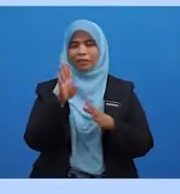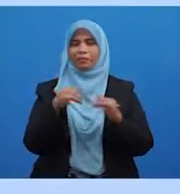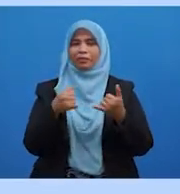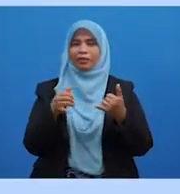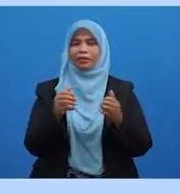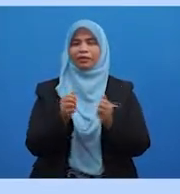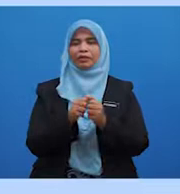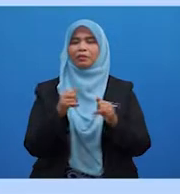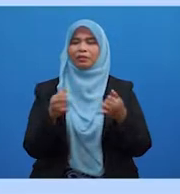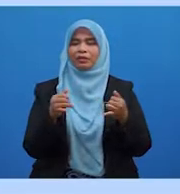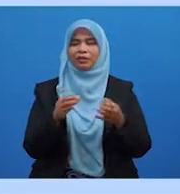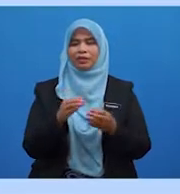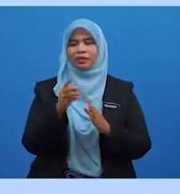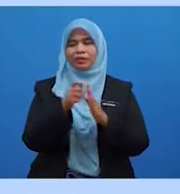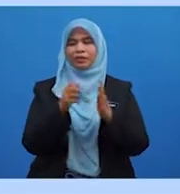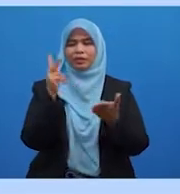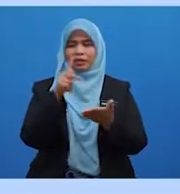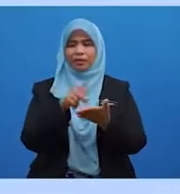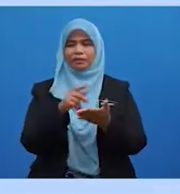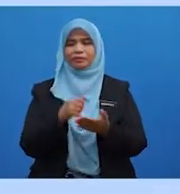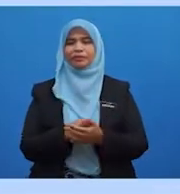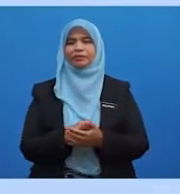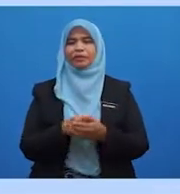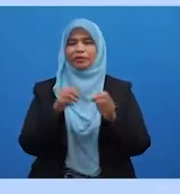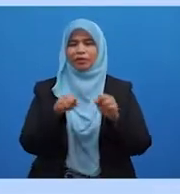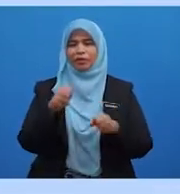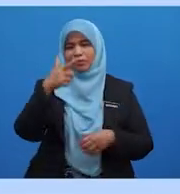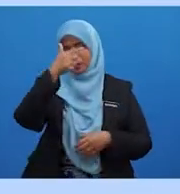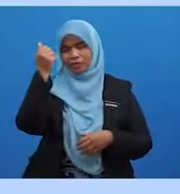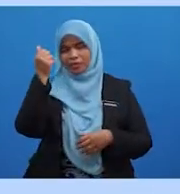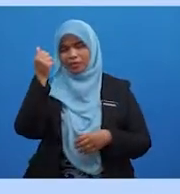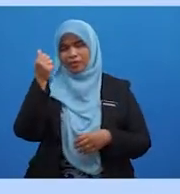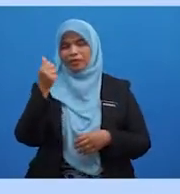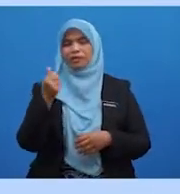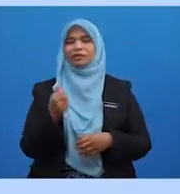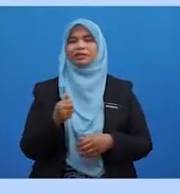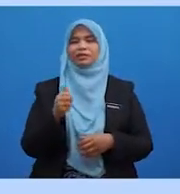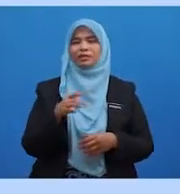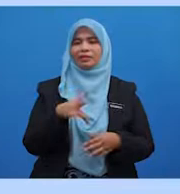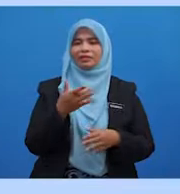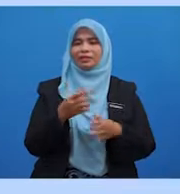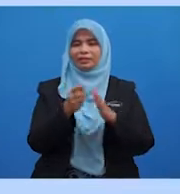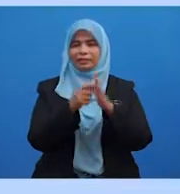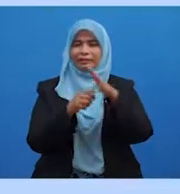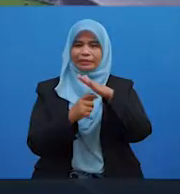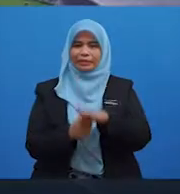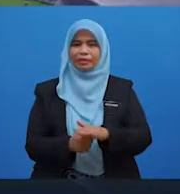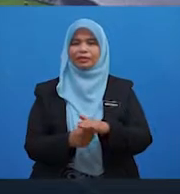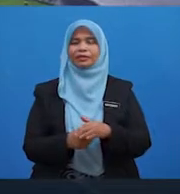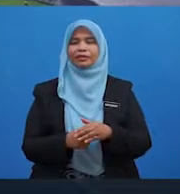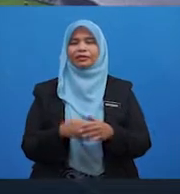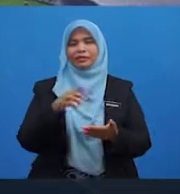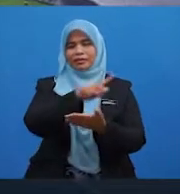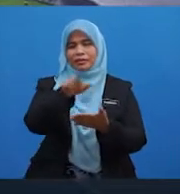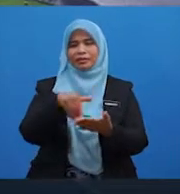terkenal dalam sukan tersebut boleh menyebabkan atlet itu menjadi tertekan. Segala